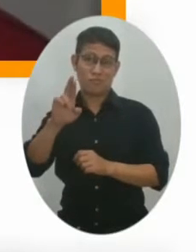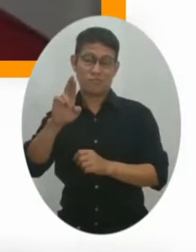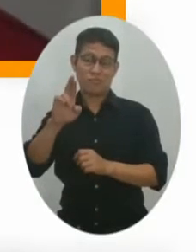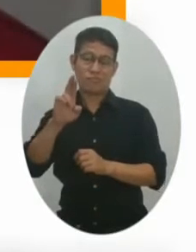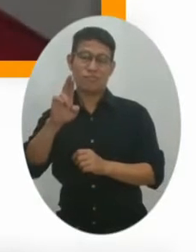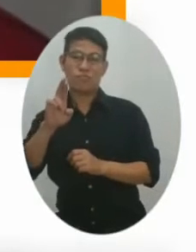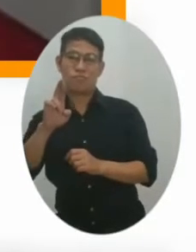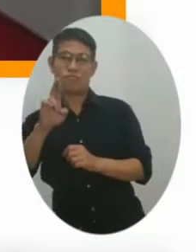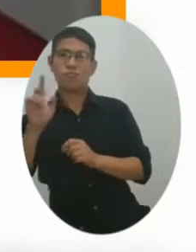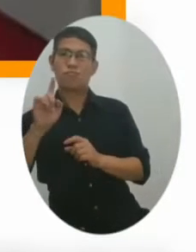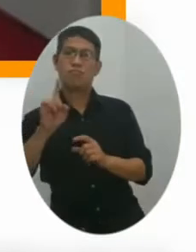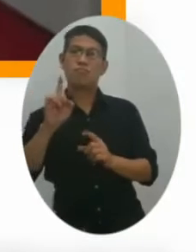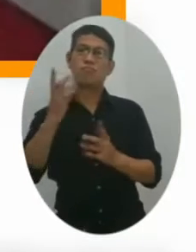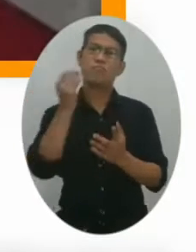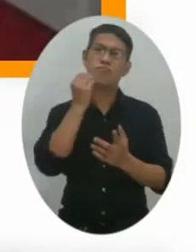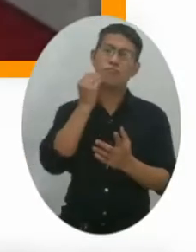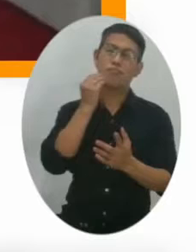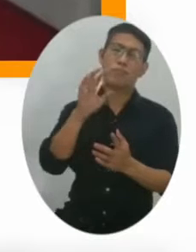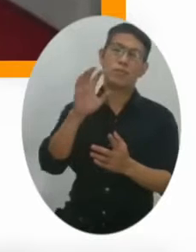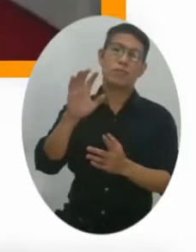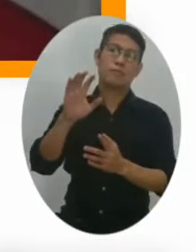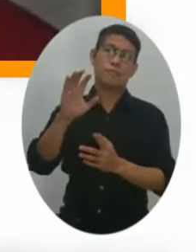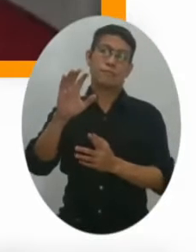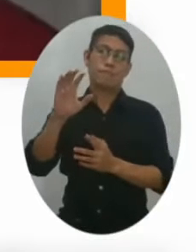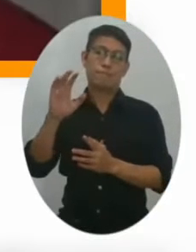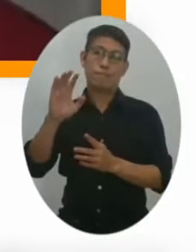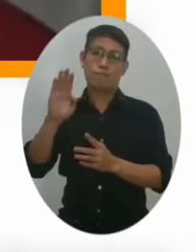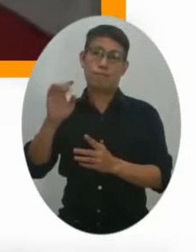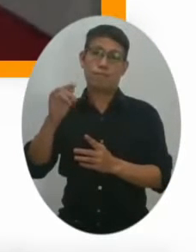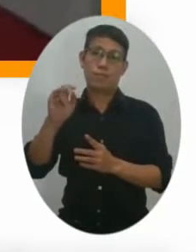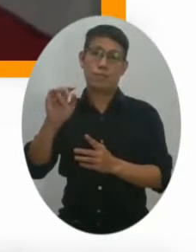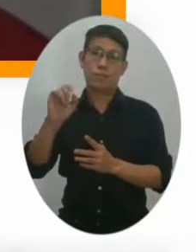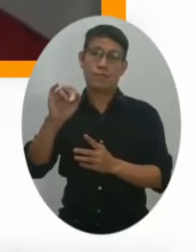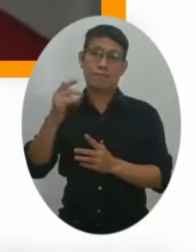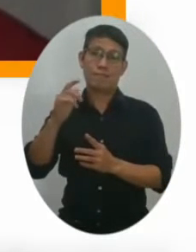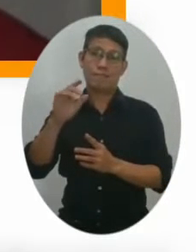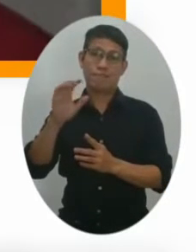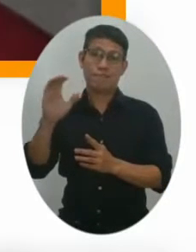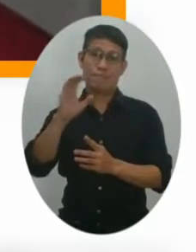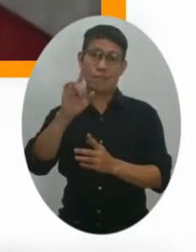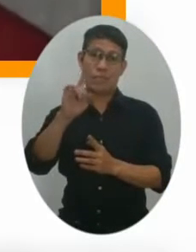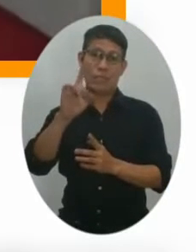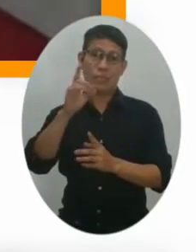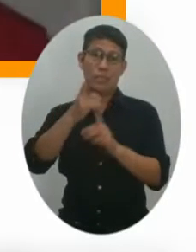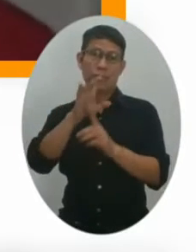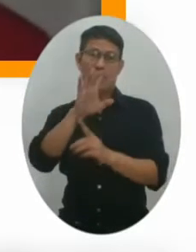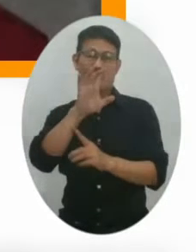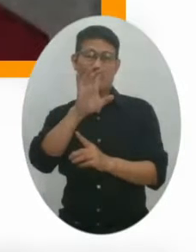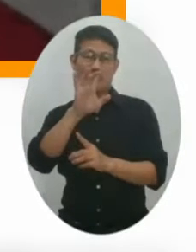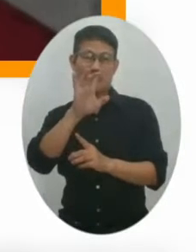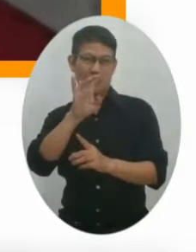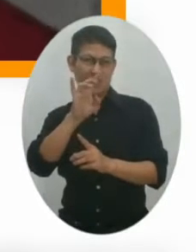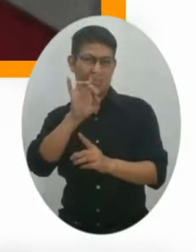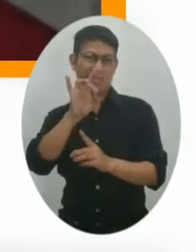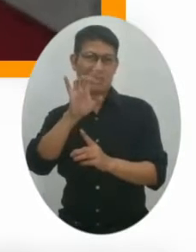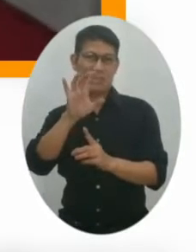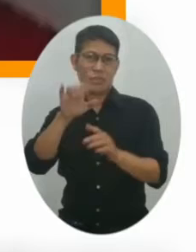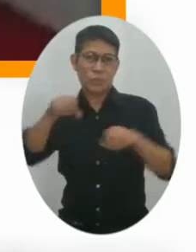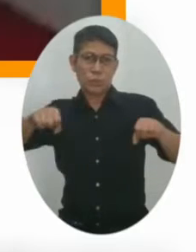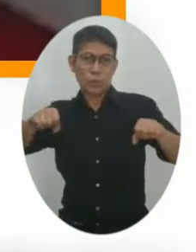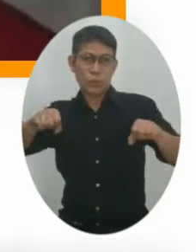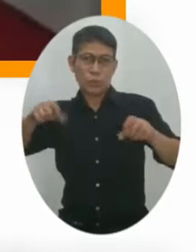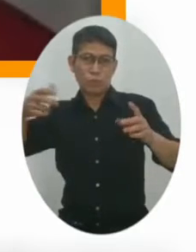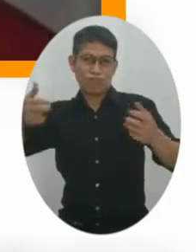Resource Department. Nakatira sila sa bagong silang sa Caloocan. Nitong December 8 lamang, na-aksidente siya